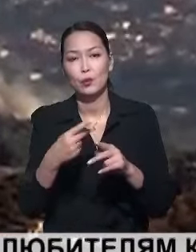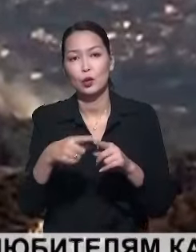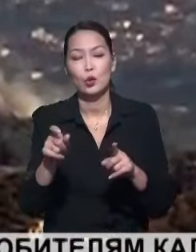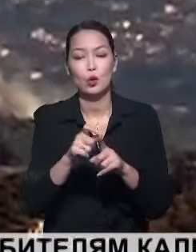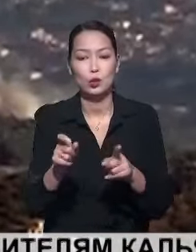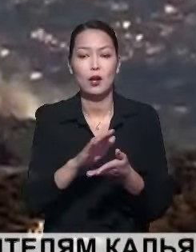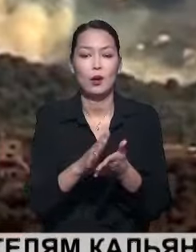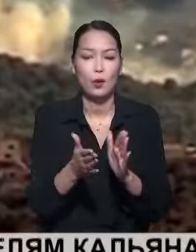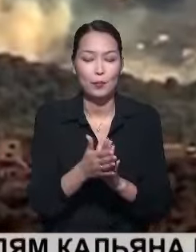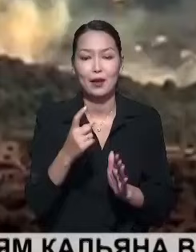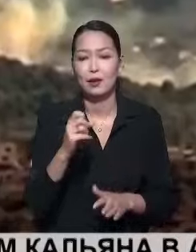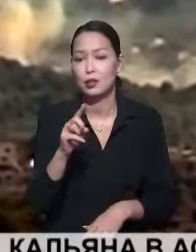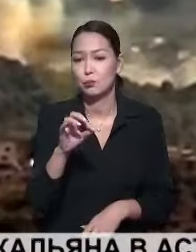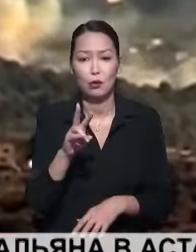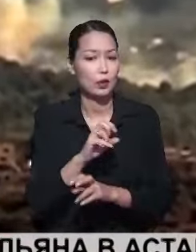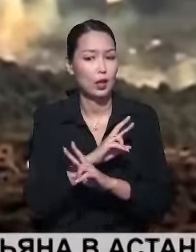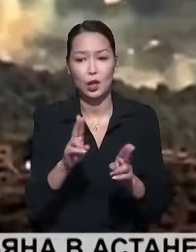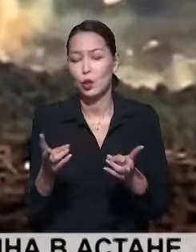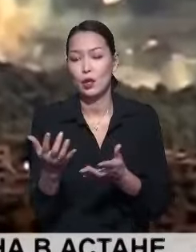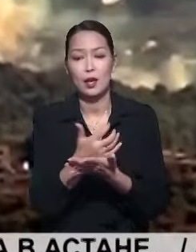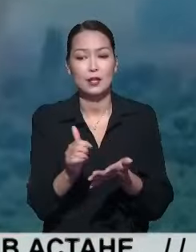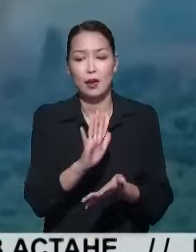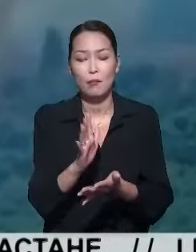с Хизбаллой никто не собирается, а вот возможность